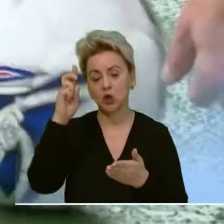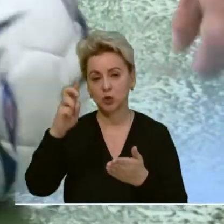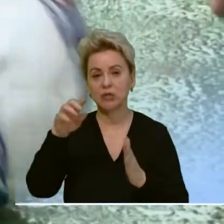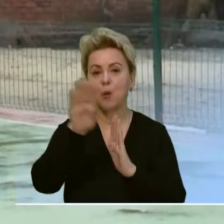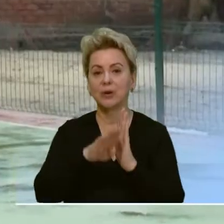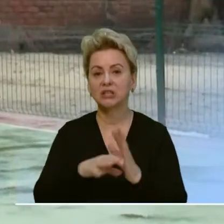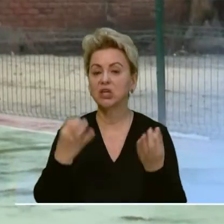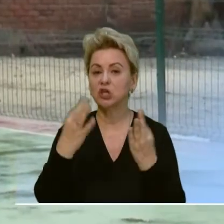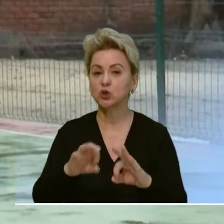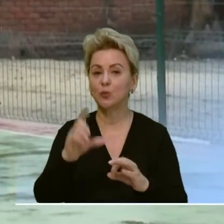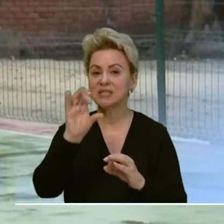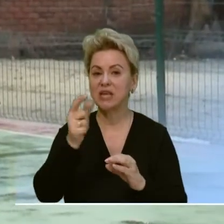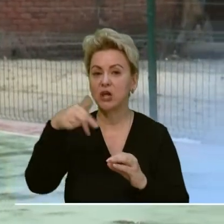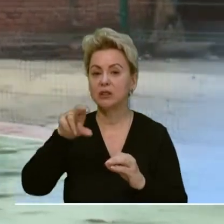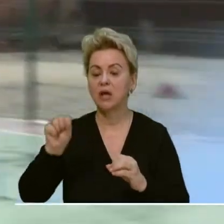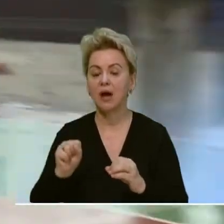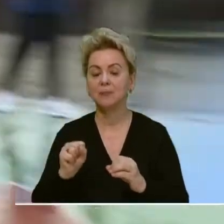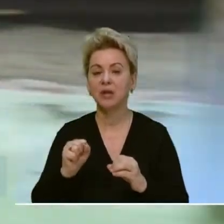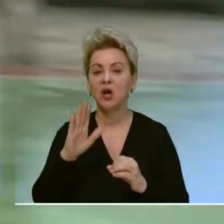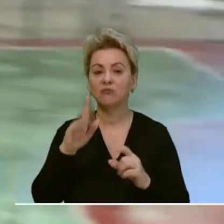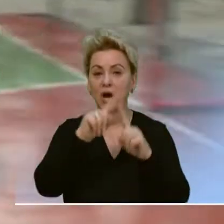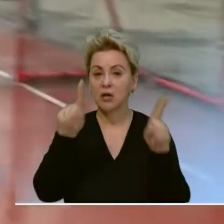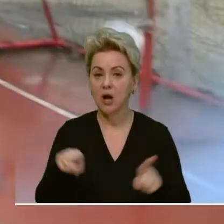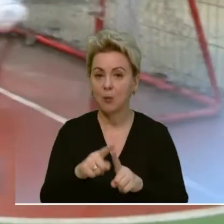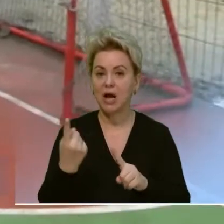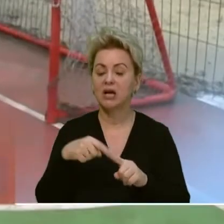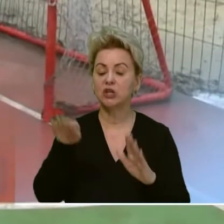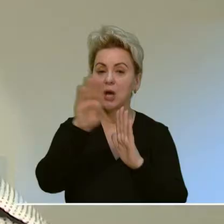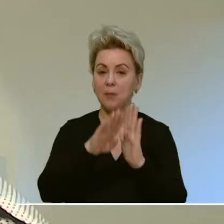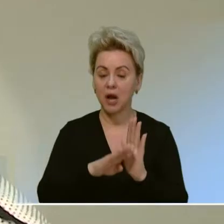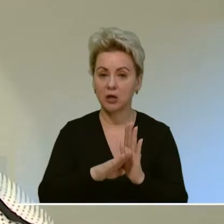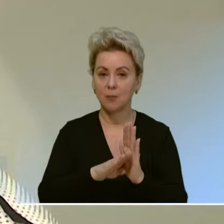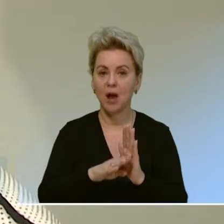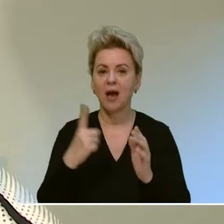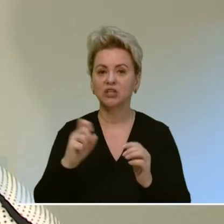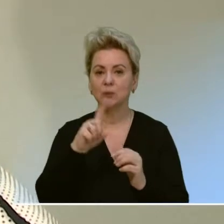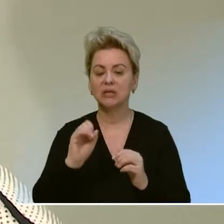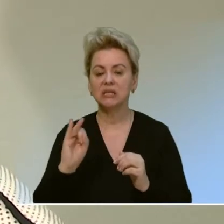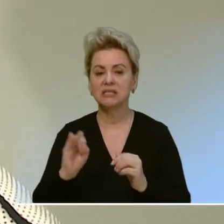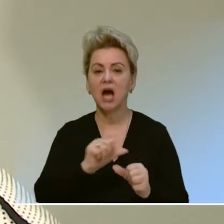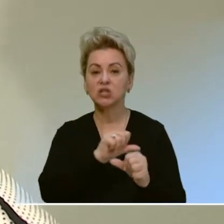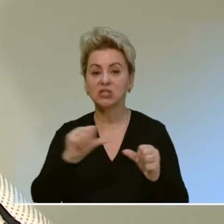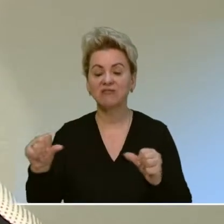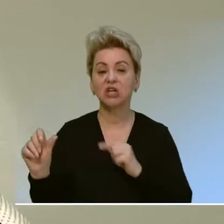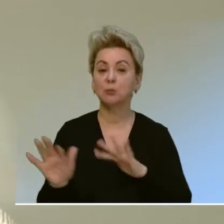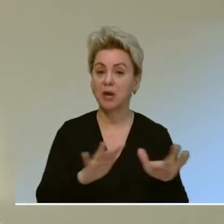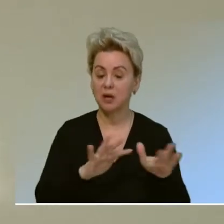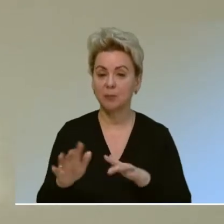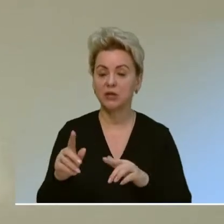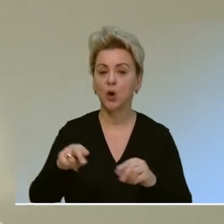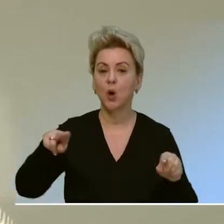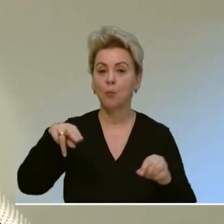государственной программы «Доступная среда». В рамках этой программы одним из основных мероприятий